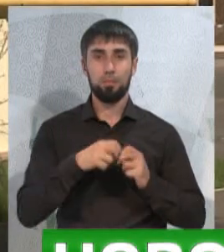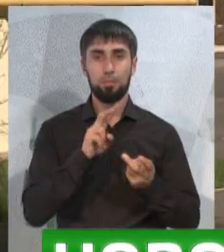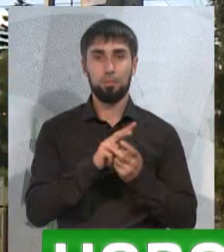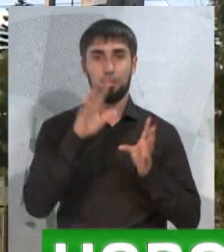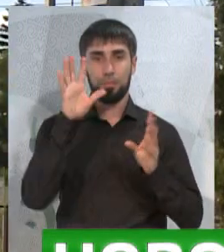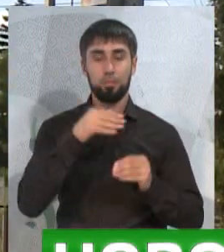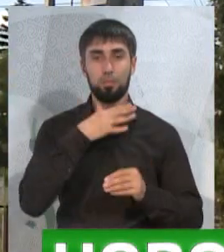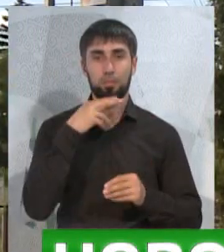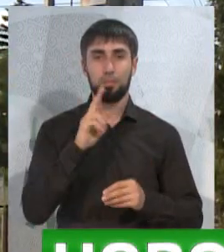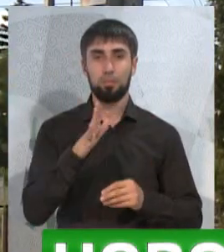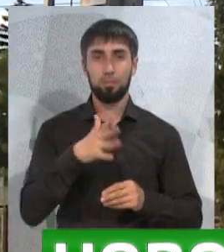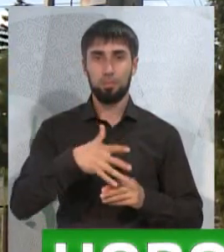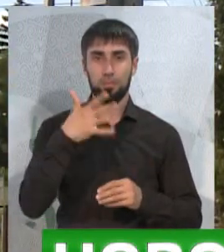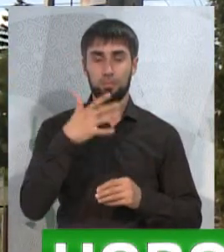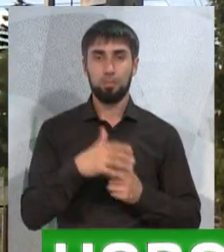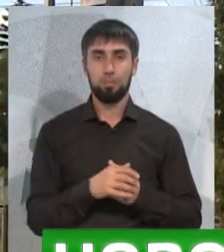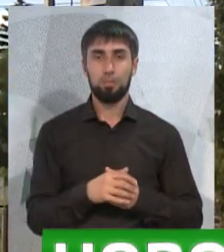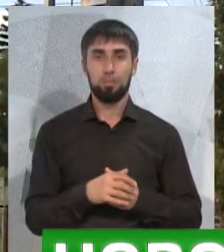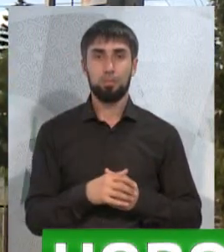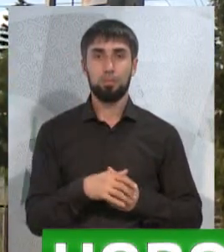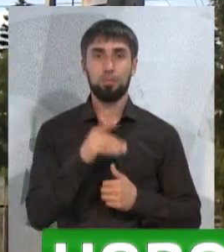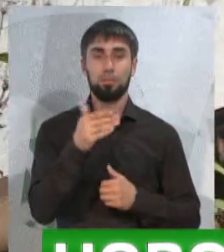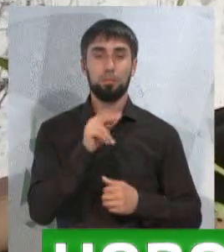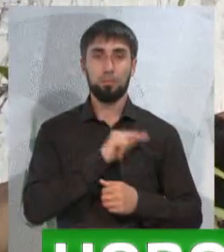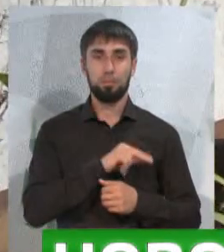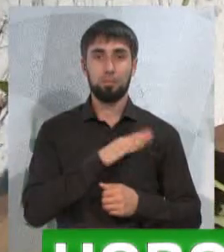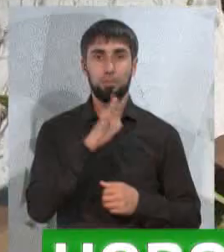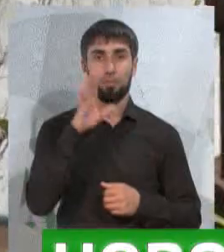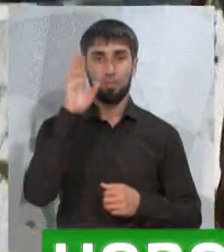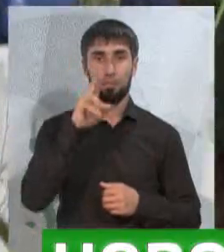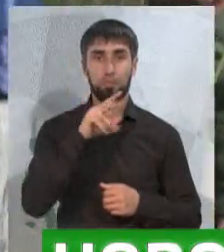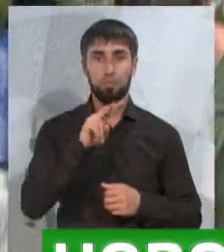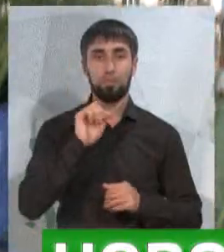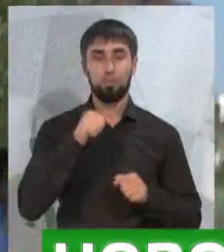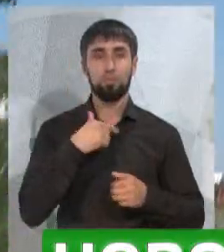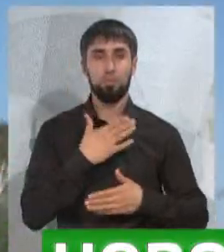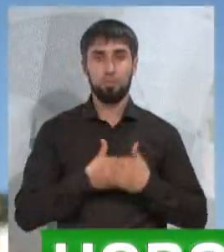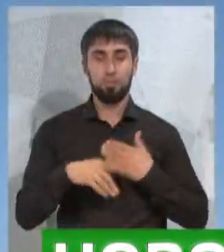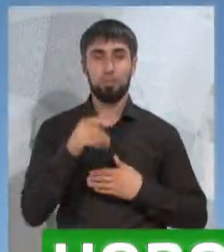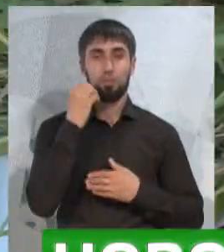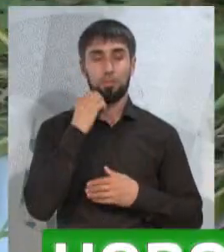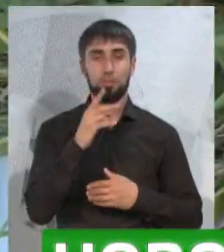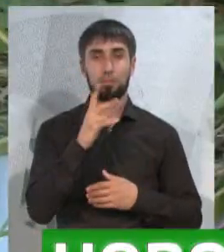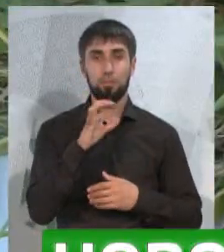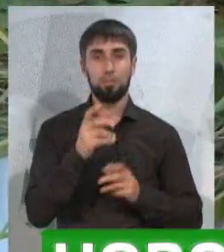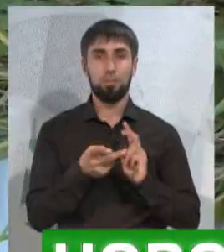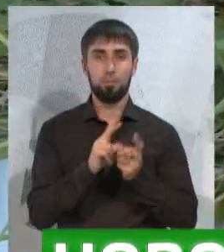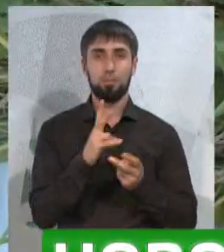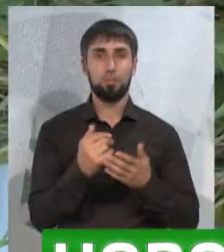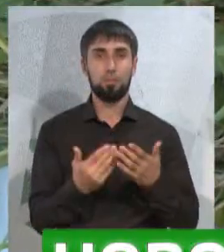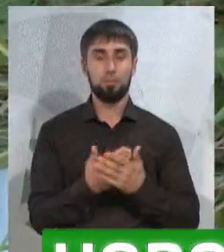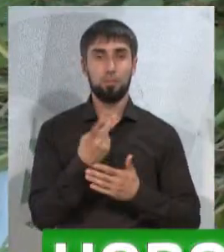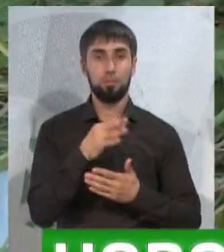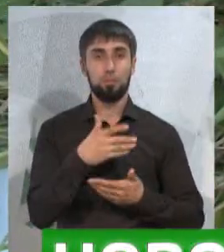всех многоквартирных домах в микрорайоне. Но сегодня рабочие водоканала их могут порадовать. Старый насос меняют на новый. Правда, жители